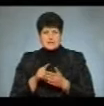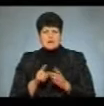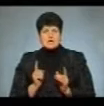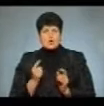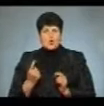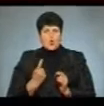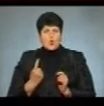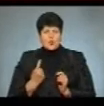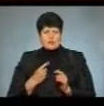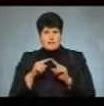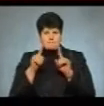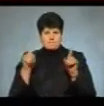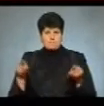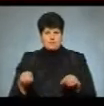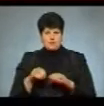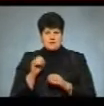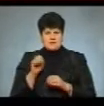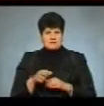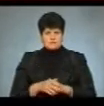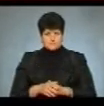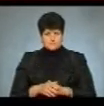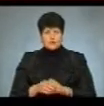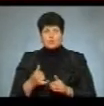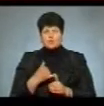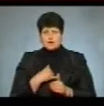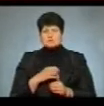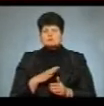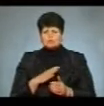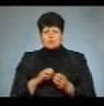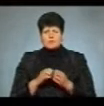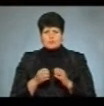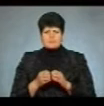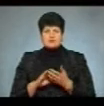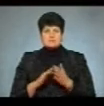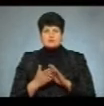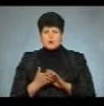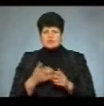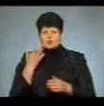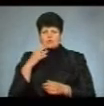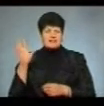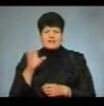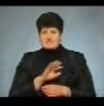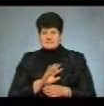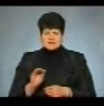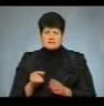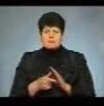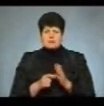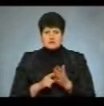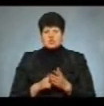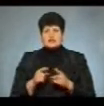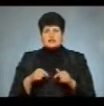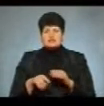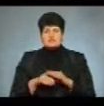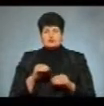це питання і в чому вся суть? У нас були проблемні ситуації, коли не всі приміщення дільничних